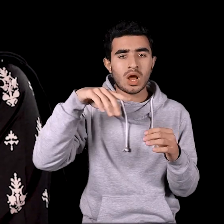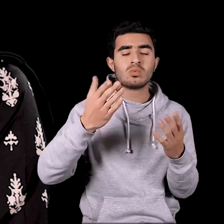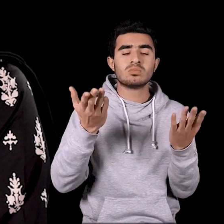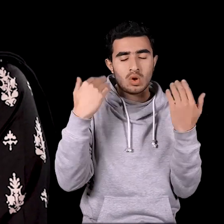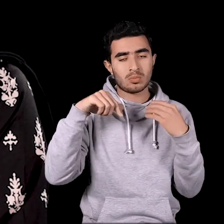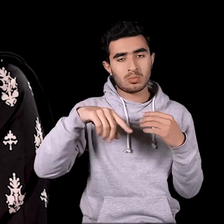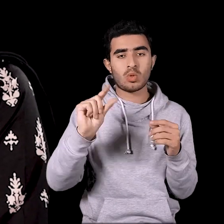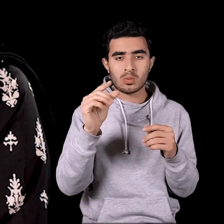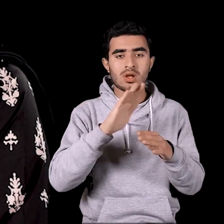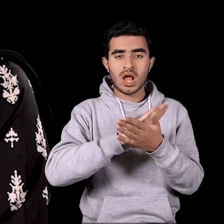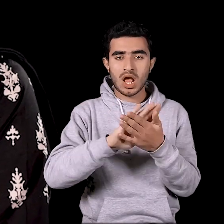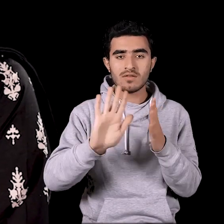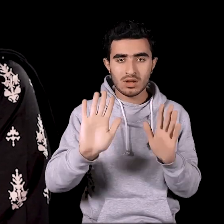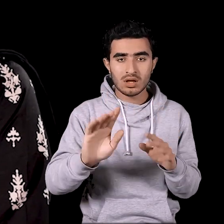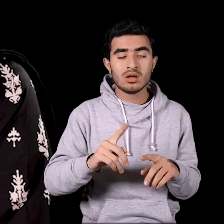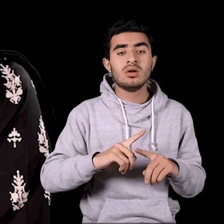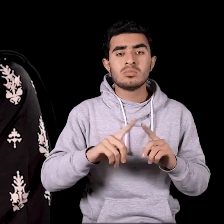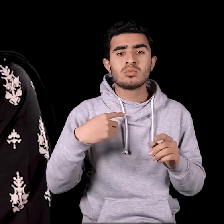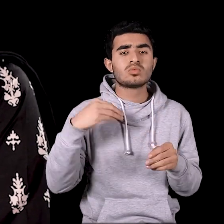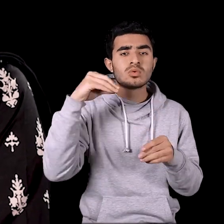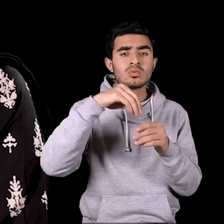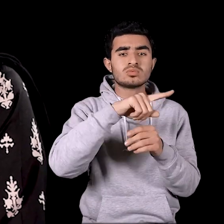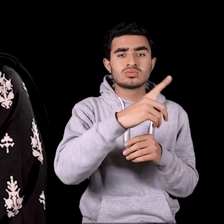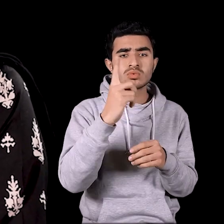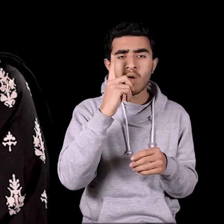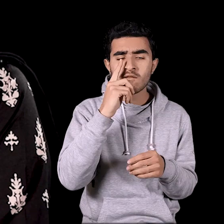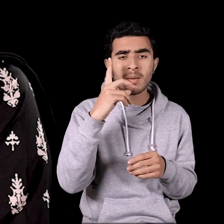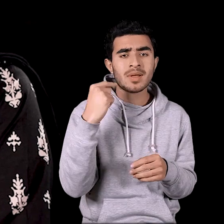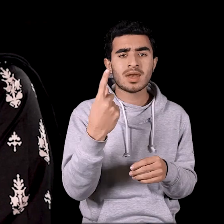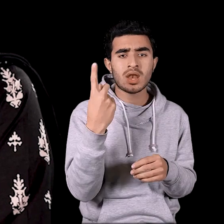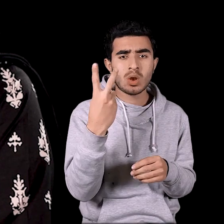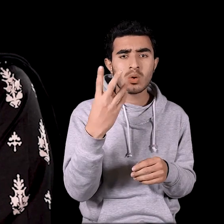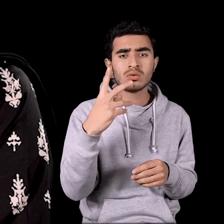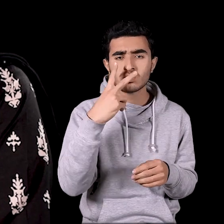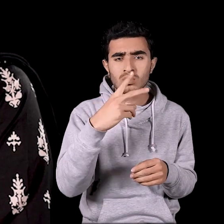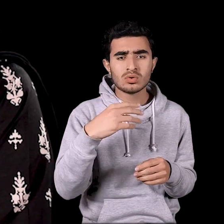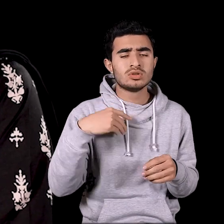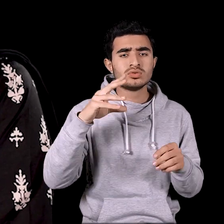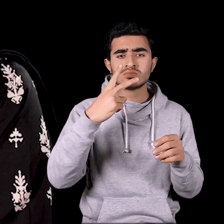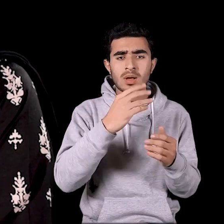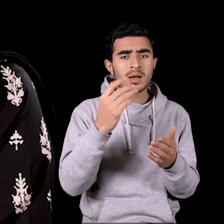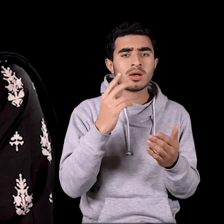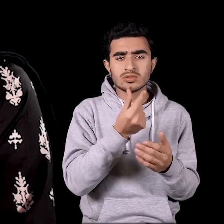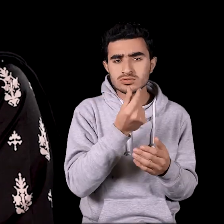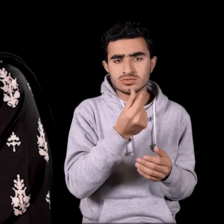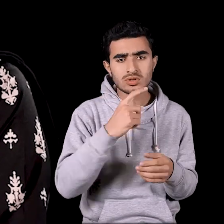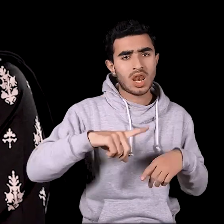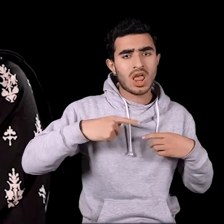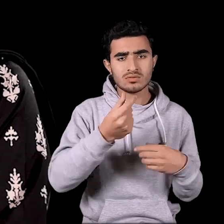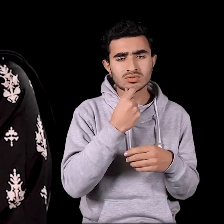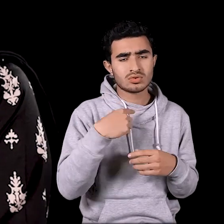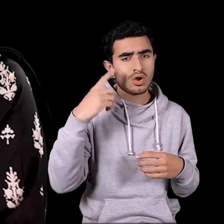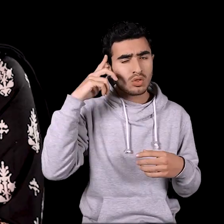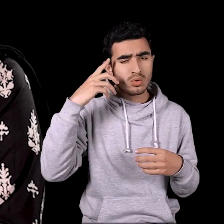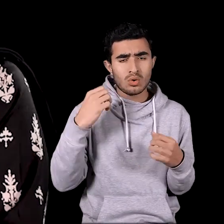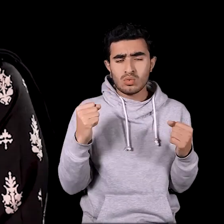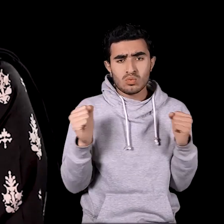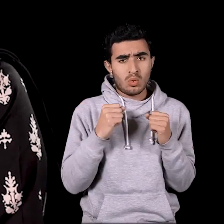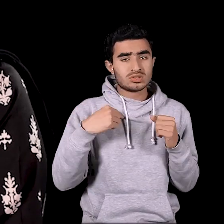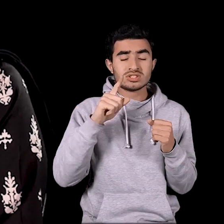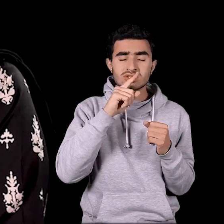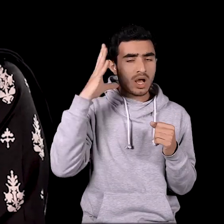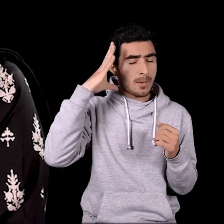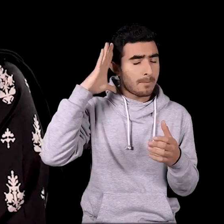इट्स ऑल गुड. लेकिन जब मैंने वहाँ की औरतों की कहानी सुनी, आई टेल यू, मुझे यकीन नहीं आ रहा था, मेरे पूरी बॉडी